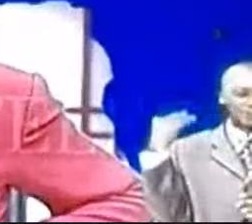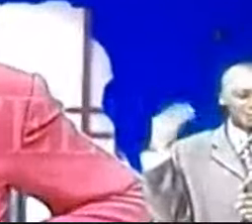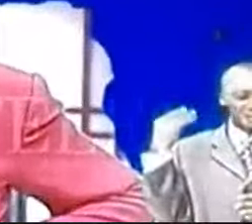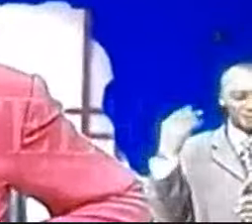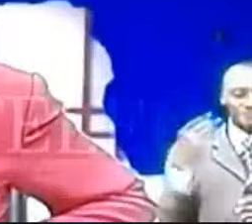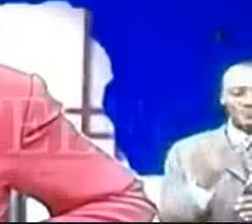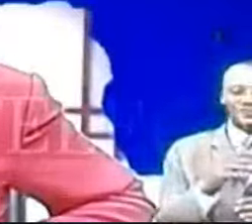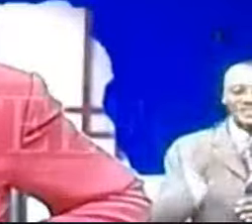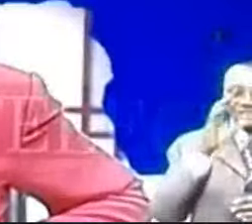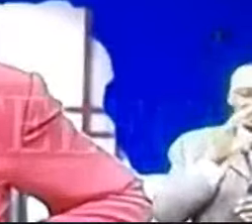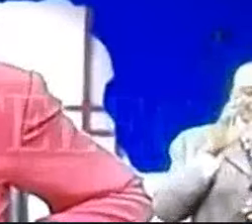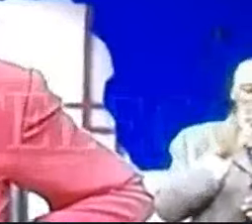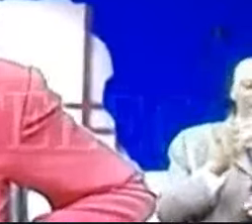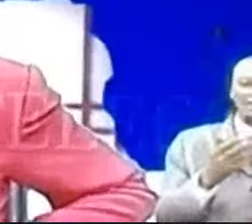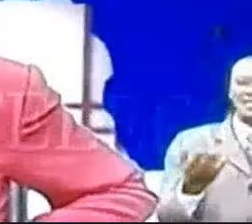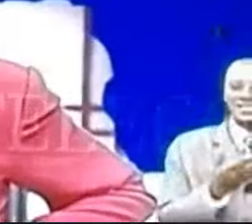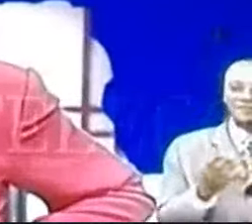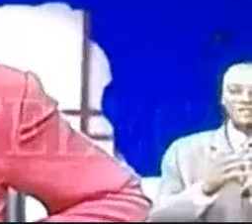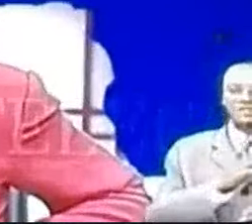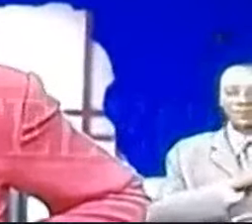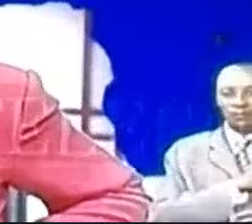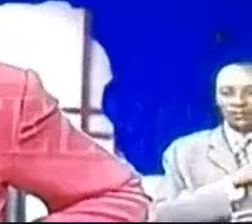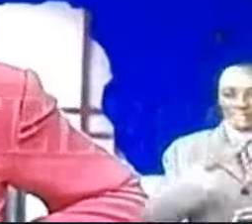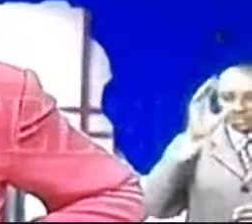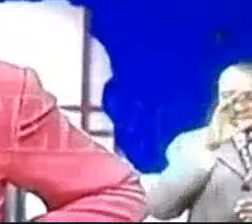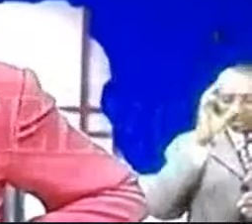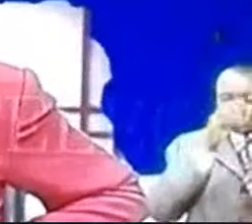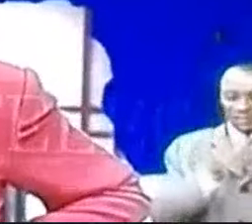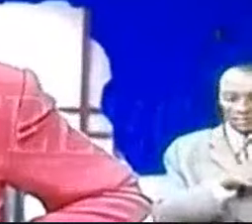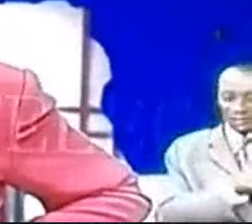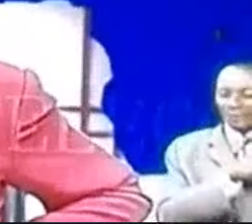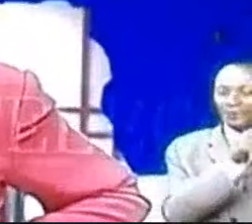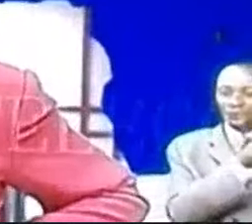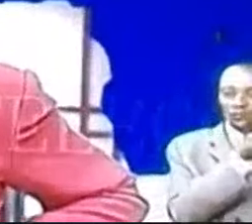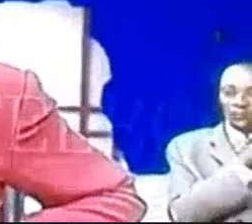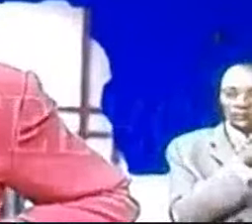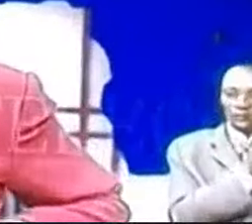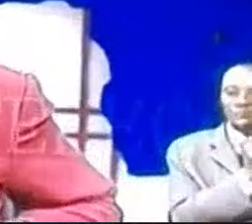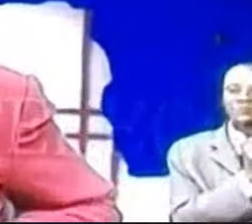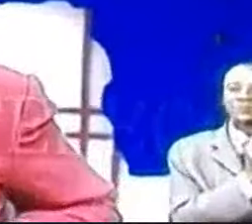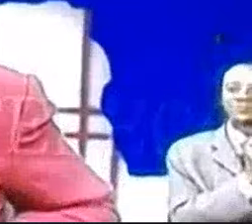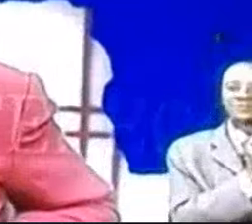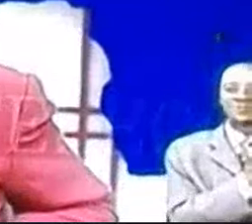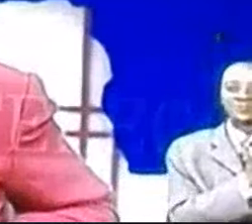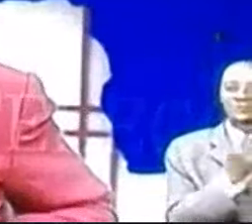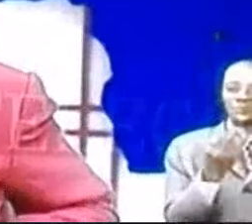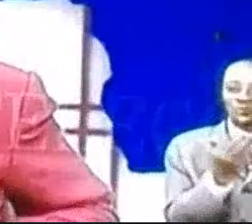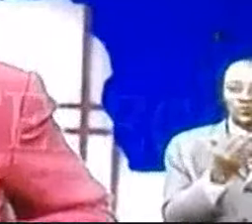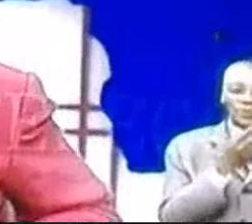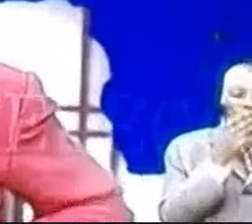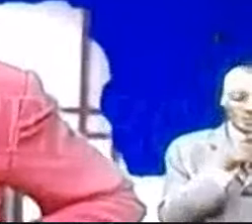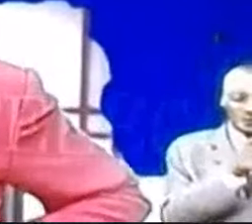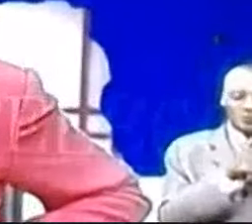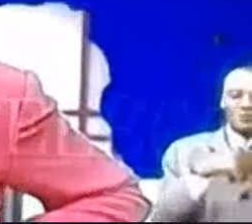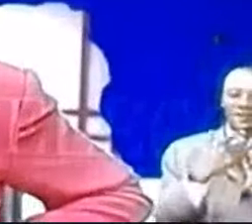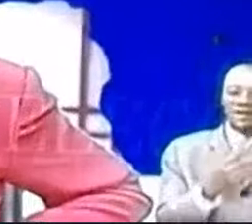de police de la capitale durant la période de suspicée, en plus des nombreux actes de